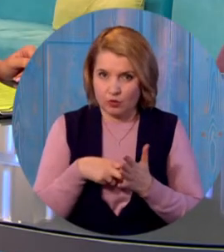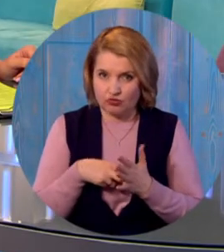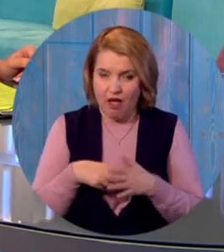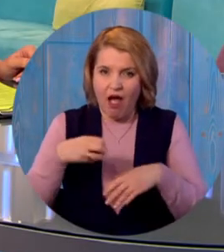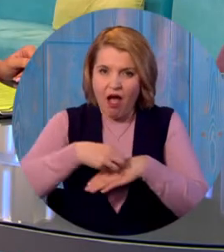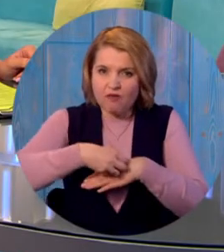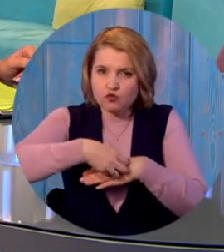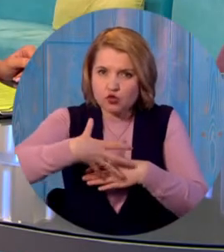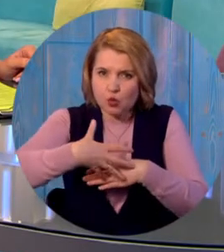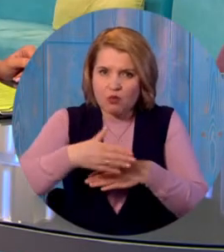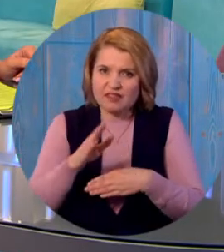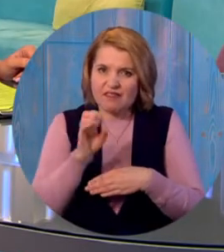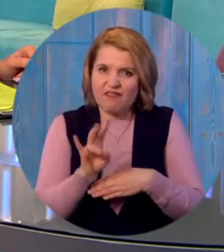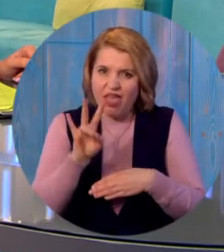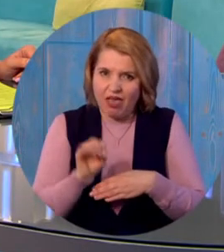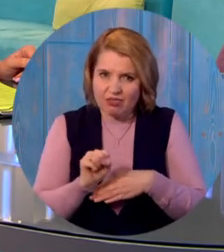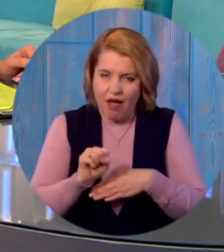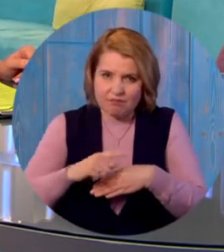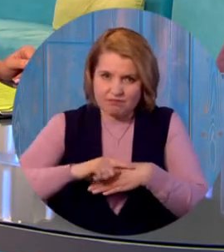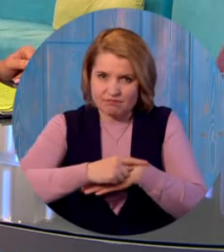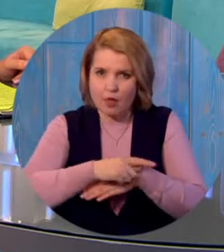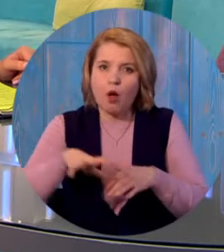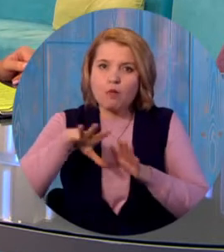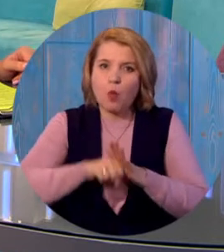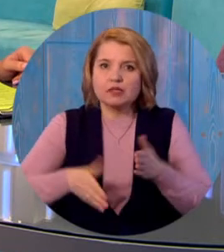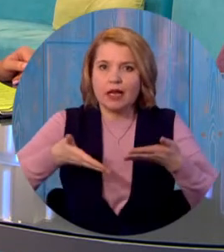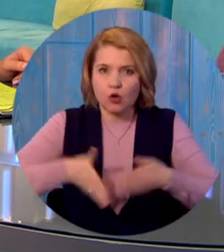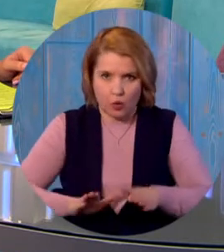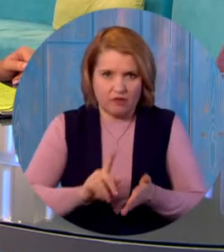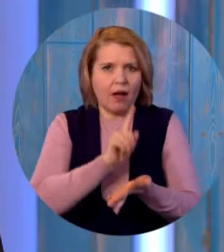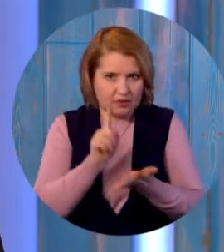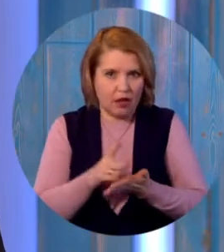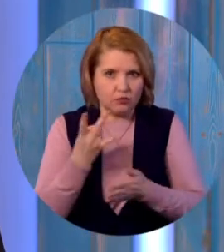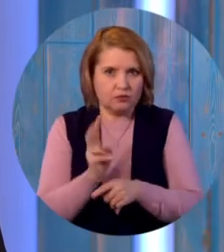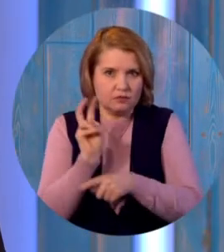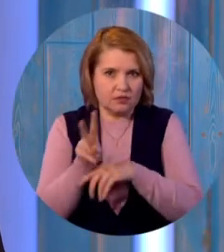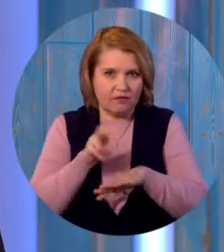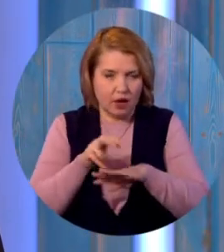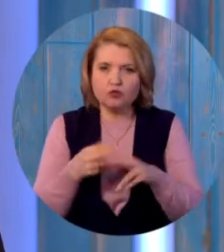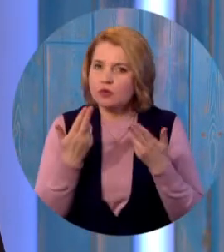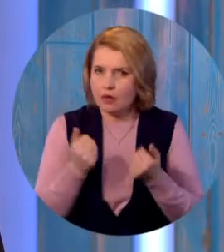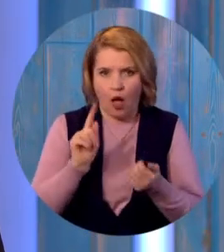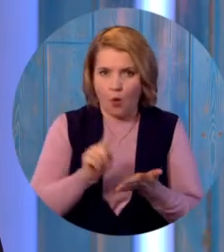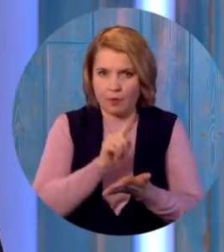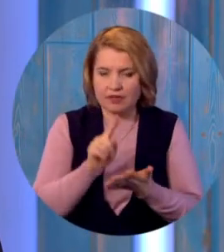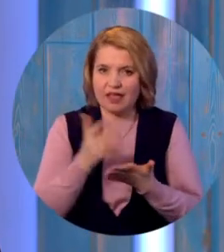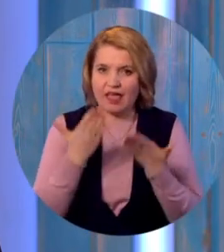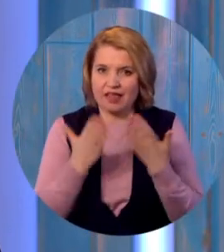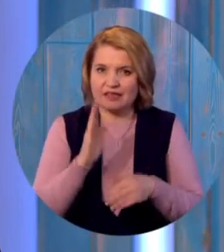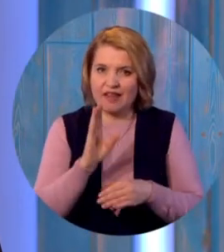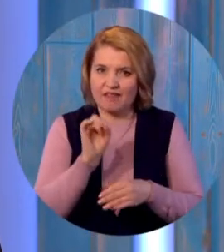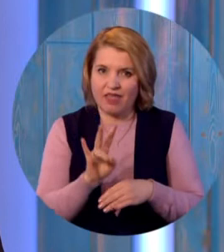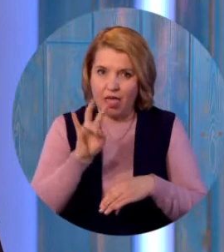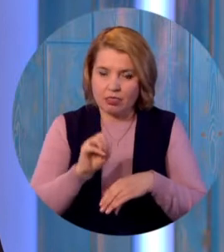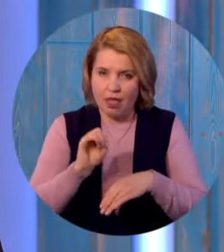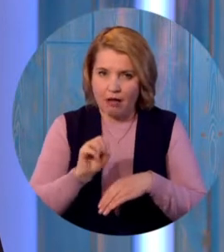вздулась вена на ноге после родов. Что делать? Бежать ли к флебологу? Обязательно. Конечно, надо приходить и смотреть, потому что если вена вздулась, всегда есть